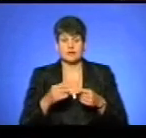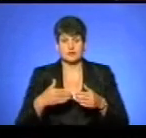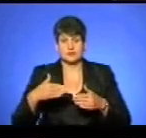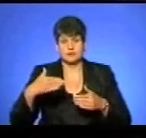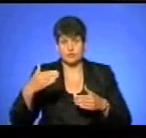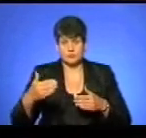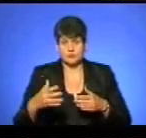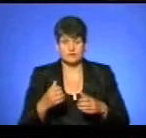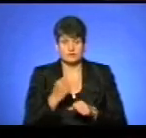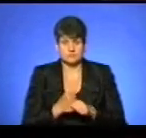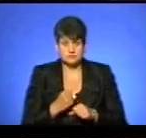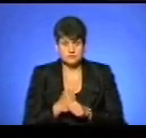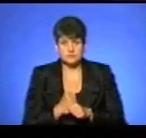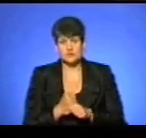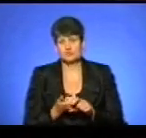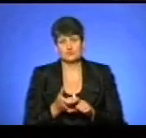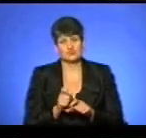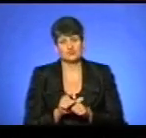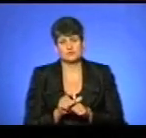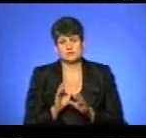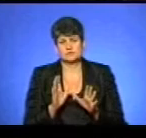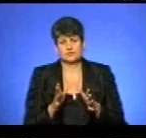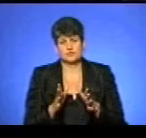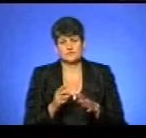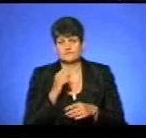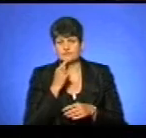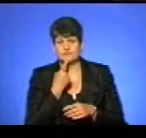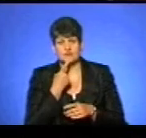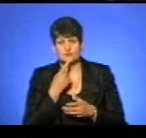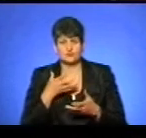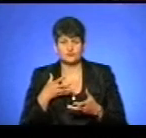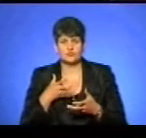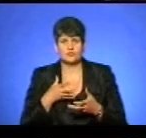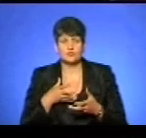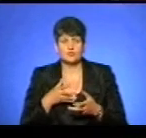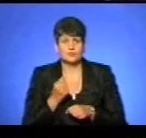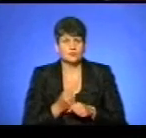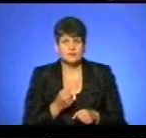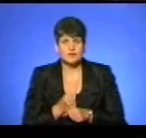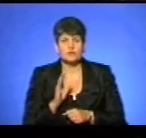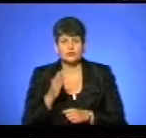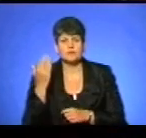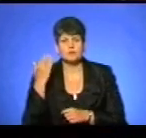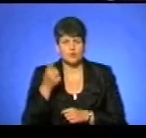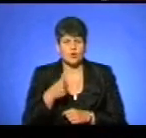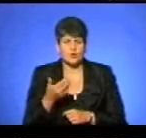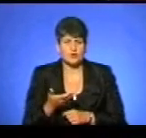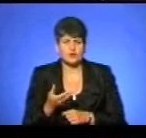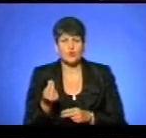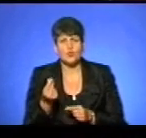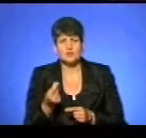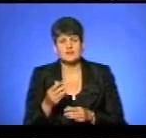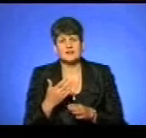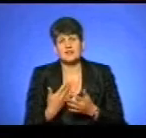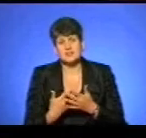втілення, то воно дуже буде туго впроваджуватись. І буде так, як було в минулі роки, що кошти ніби